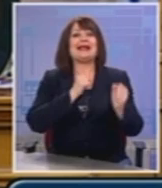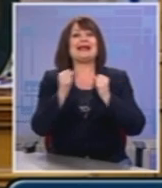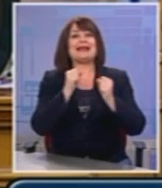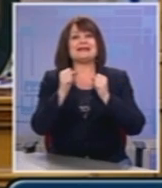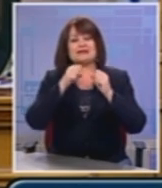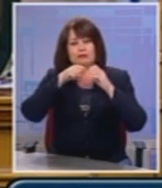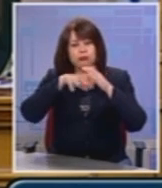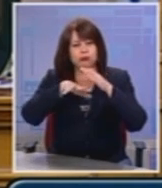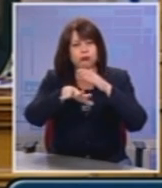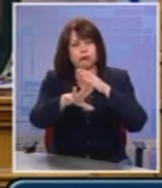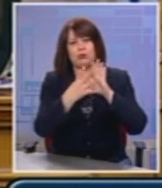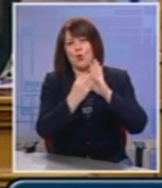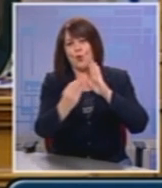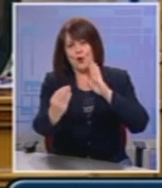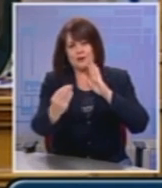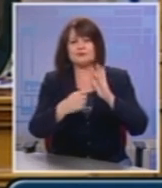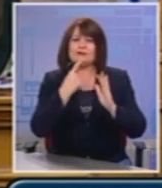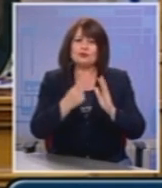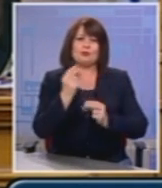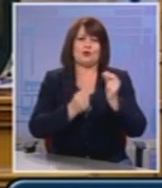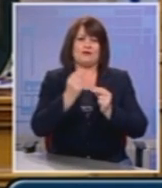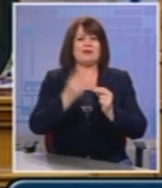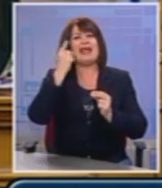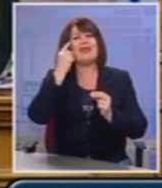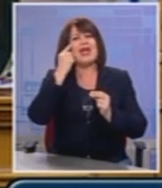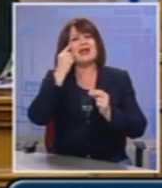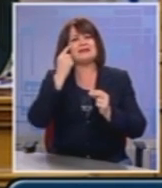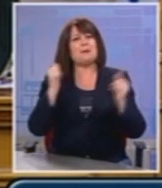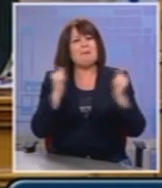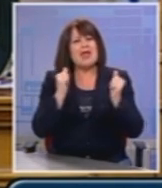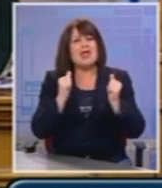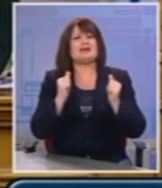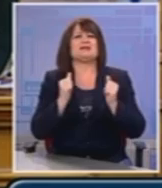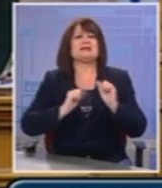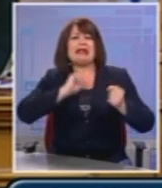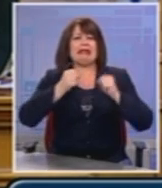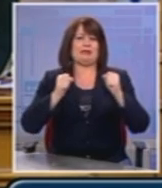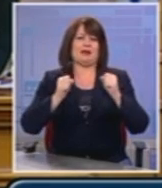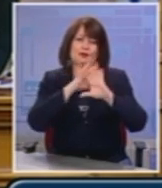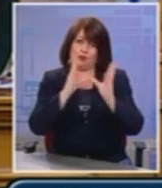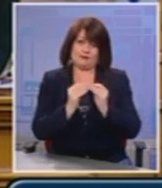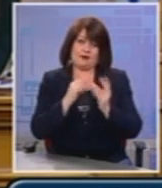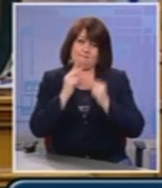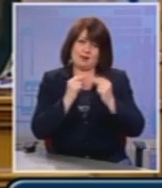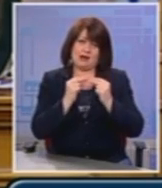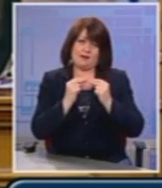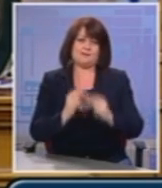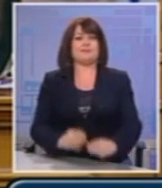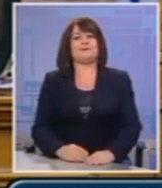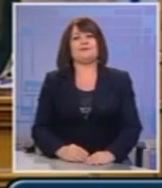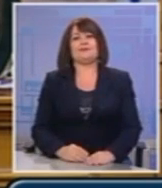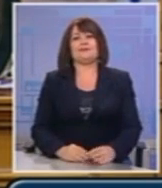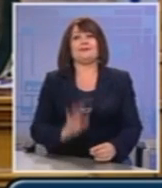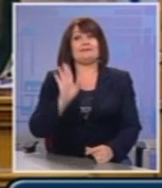αυτό είναι το πρόβλημα αλλά μιλάμε και για μετάδοση των ιδεών και πιέσεων και κινημάτων ζωή ίσως να